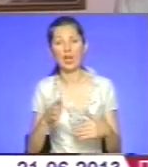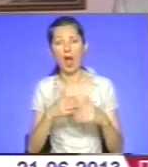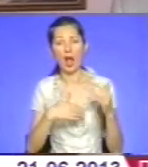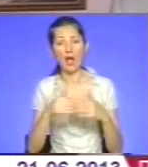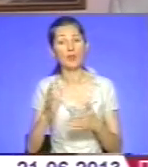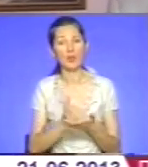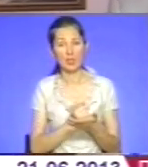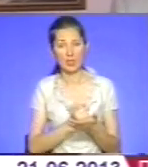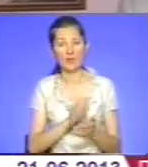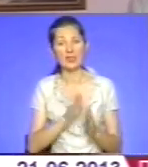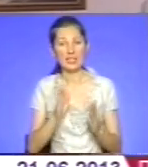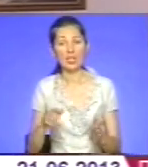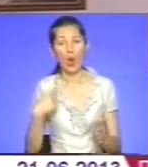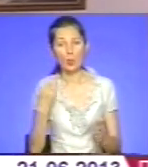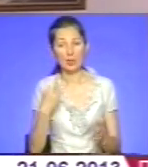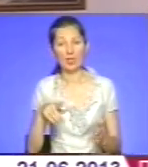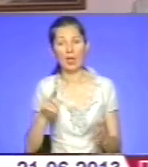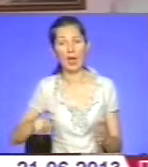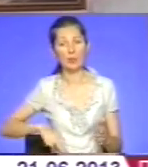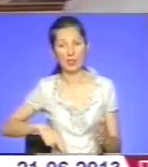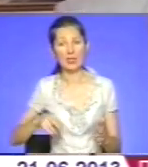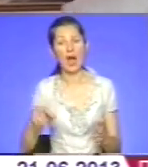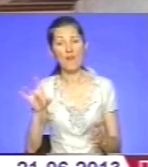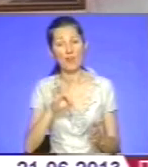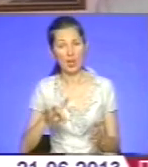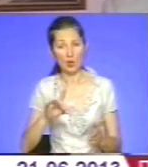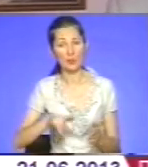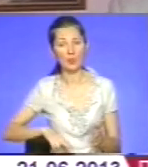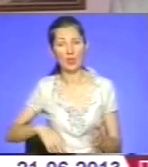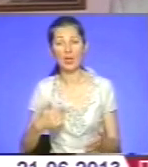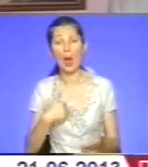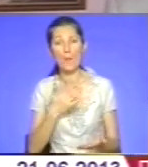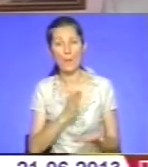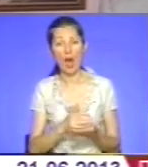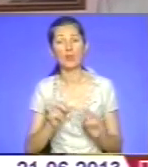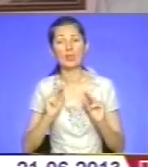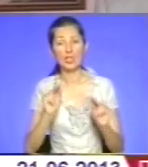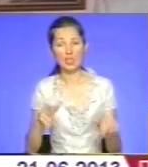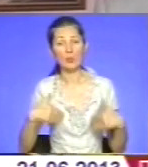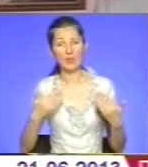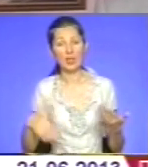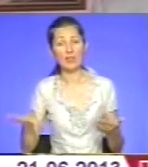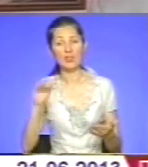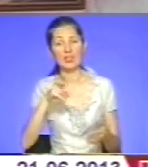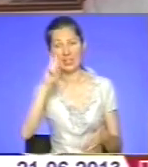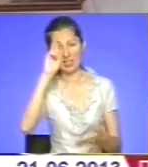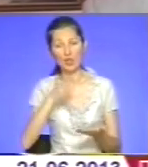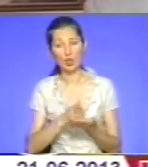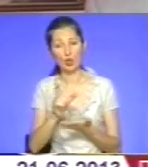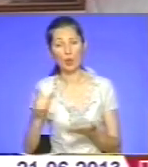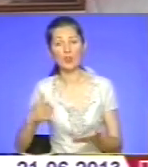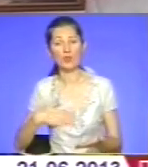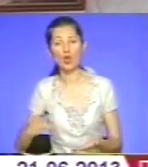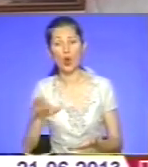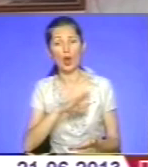мав честь привітати всіх державних службовців нашого краю, а їх в області нараховується більше 2000,